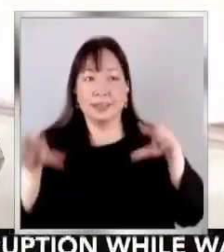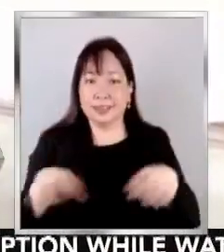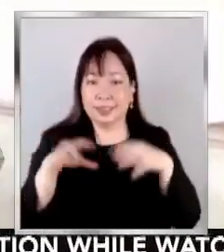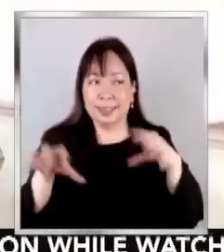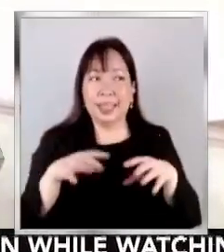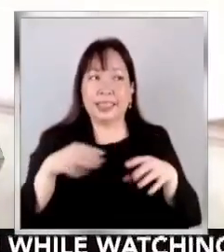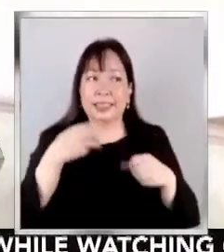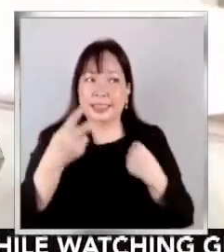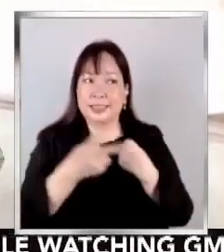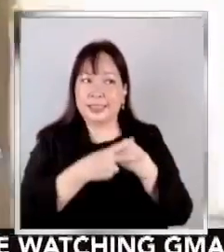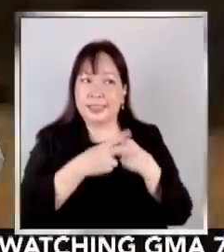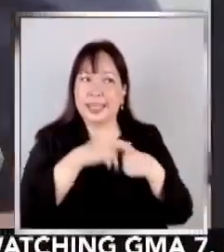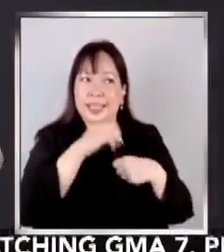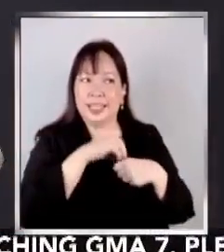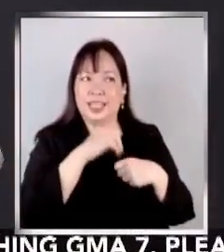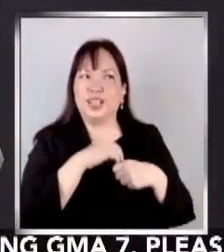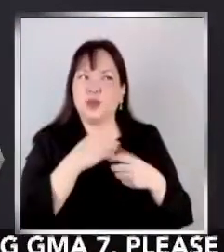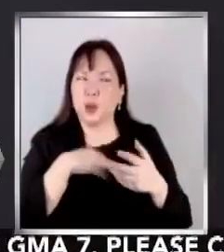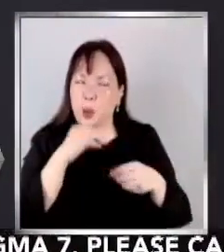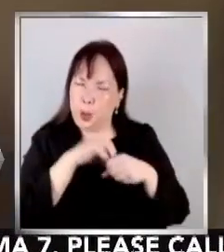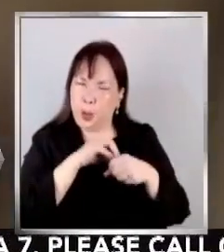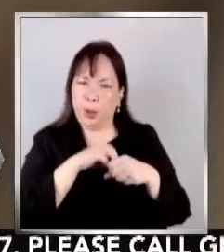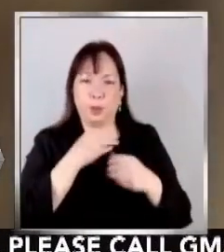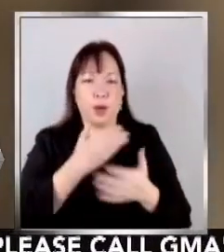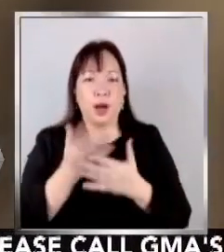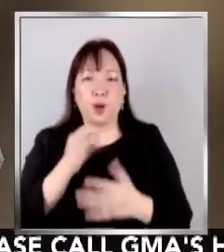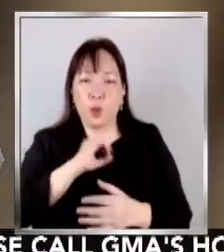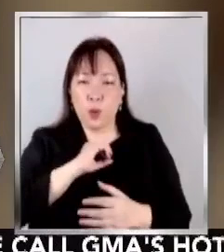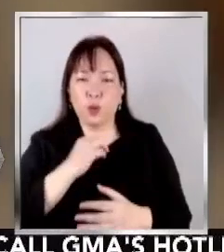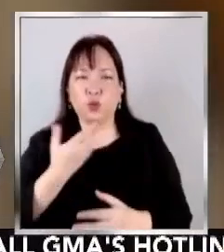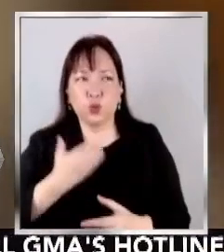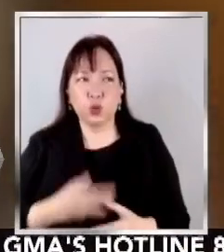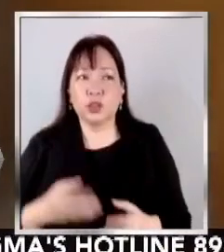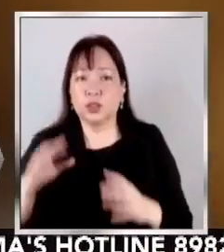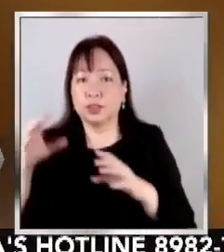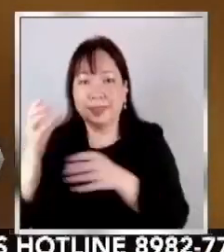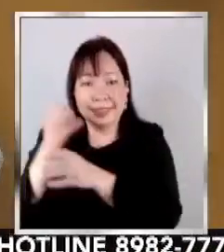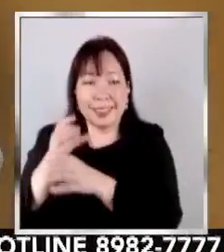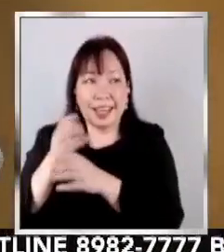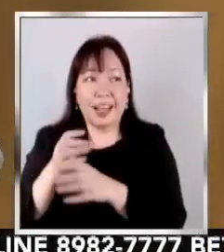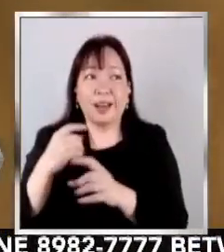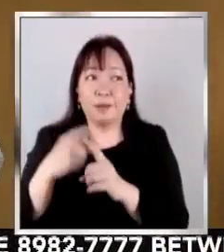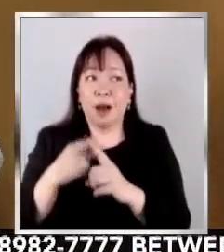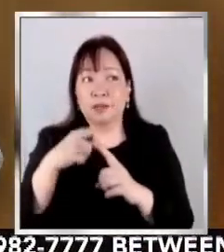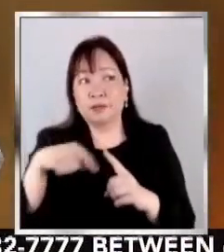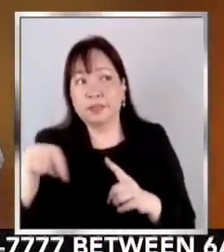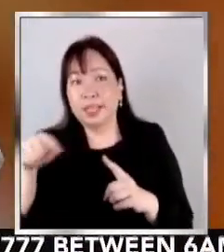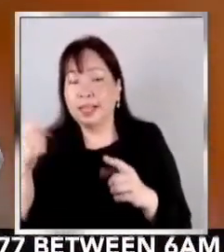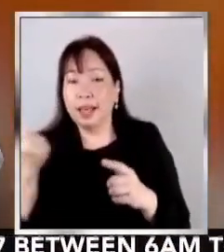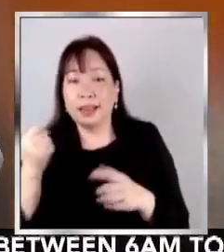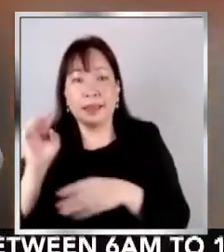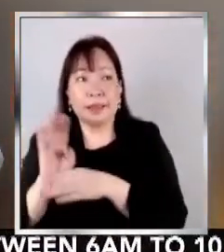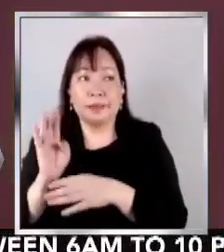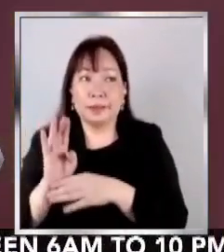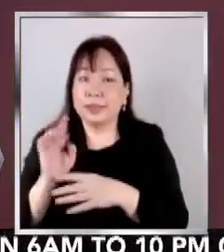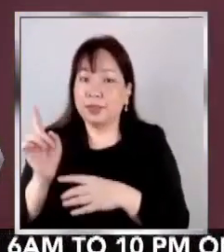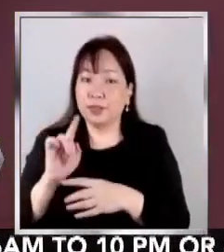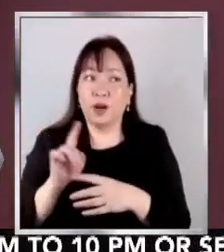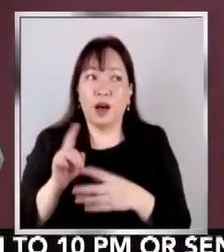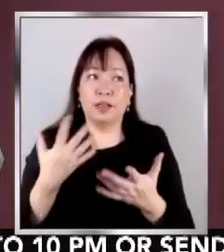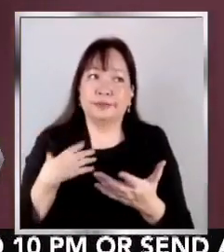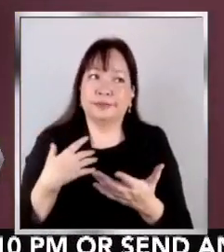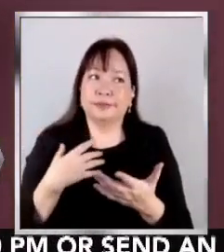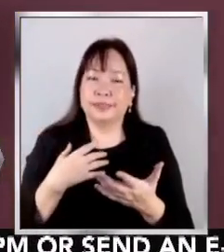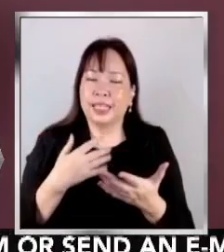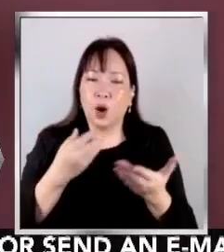ang kanyang dream car. Isa rin sa kaliwat ka ng online business na nauso nitong pandemic and take-out food business ni